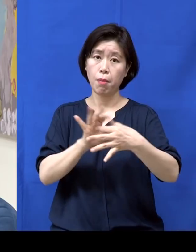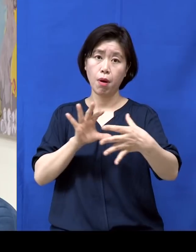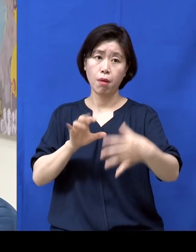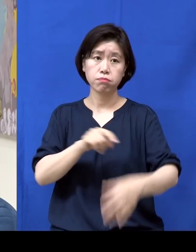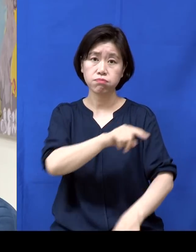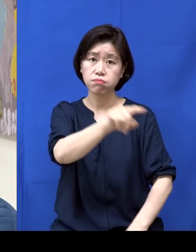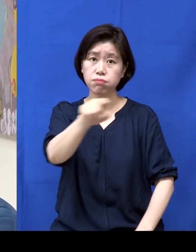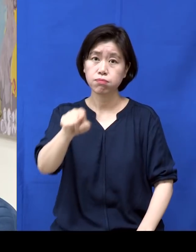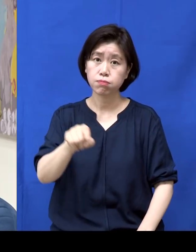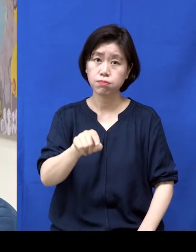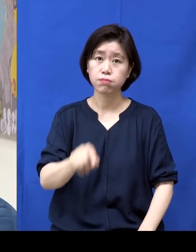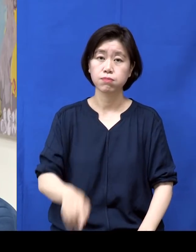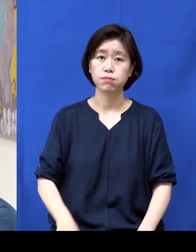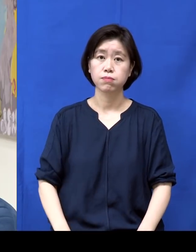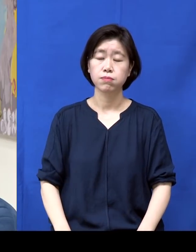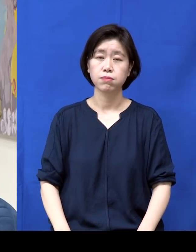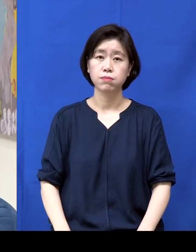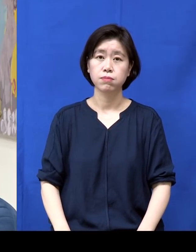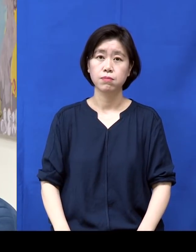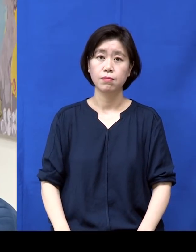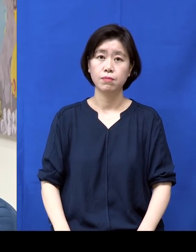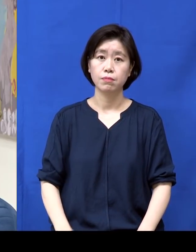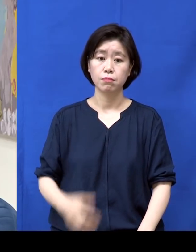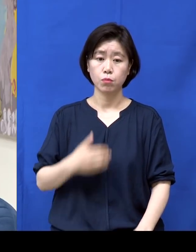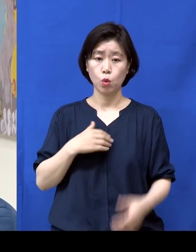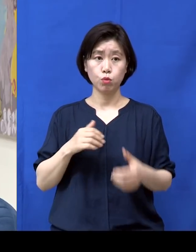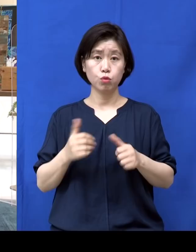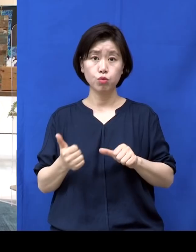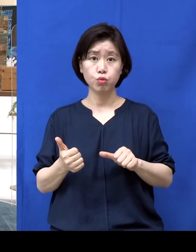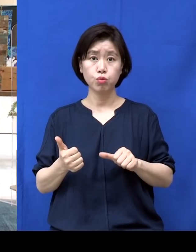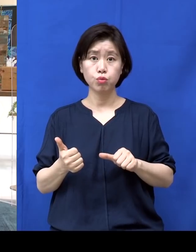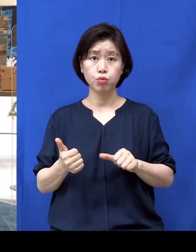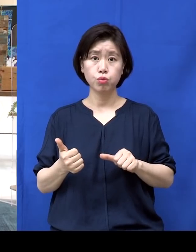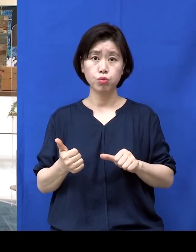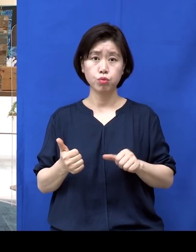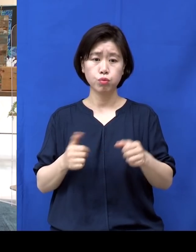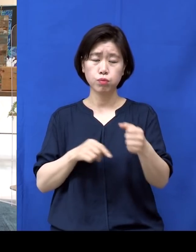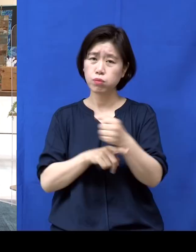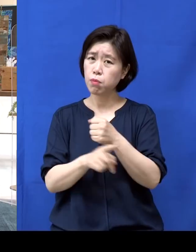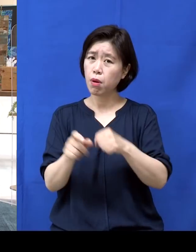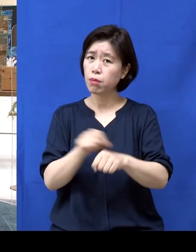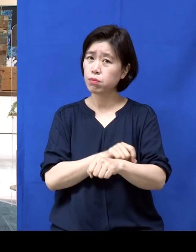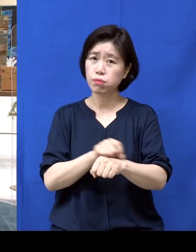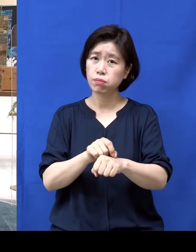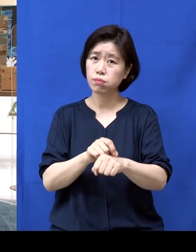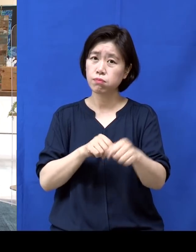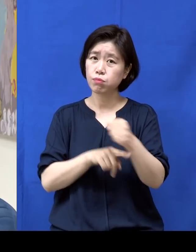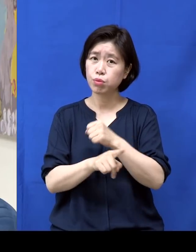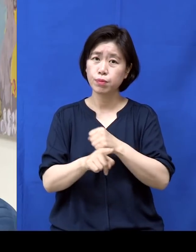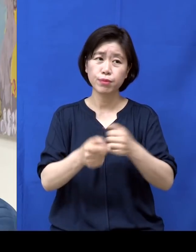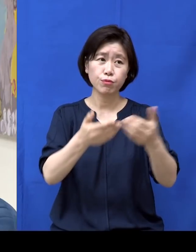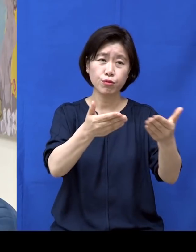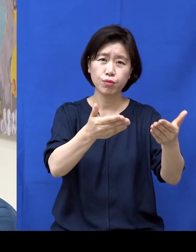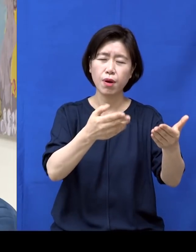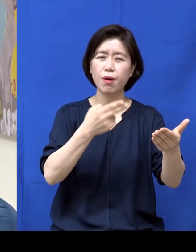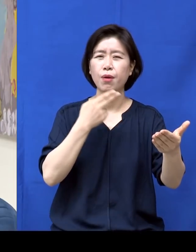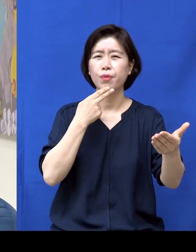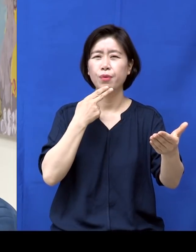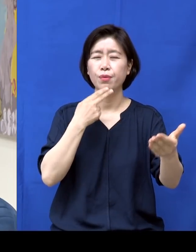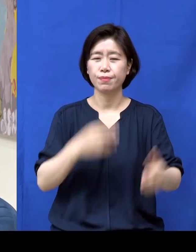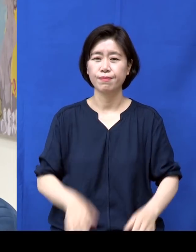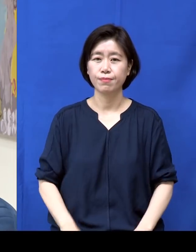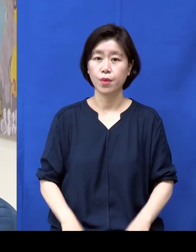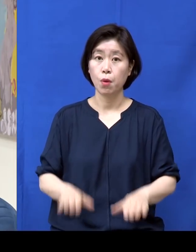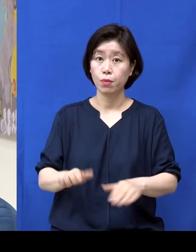모르는 사람들에 있어서는 제가 죽는 게 아무런 의미가 없잖아요. 그 사람들한테는. 사실 오늘 이제